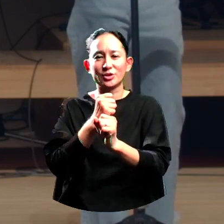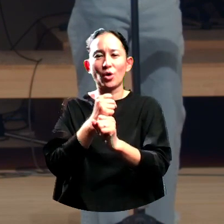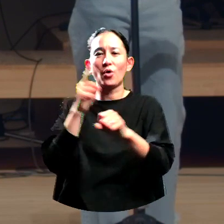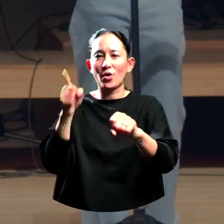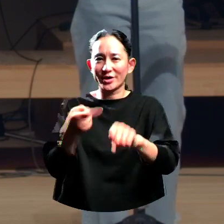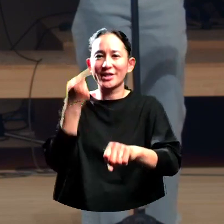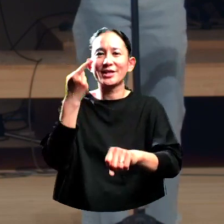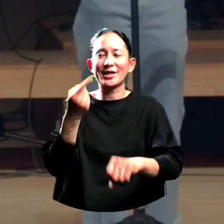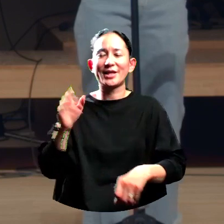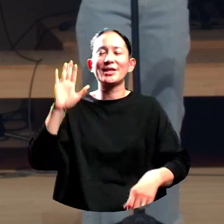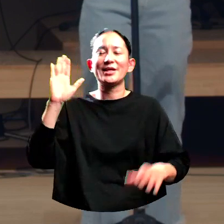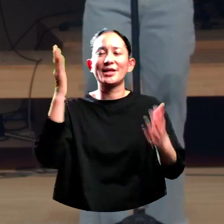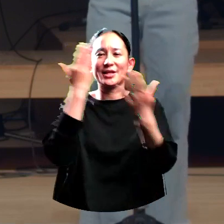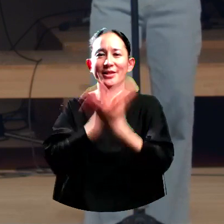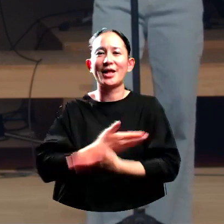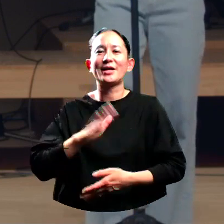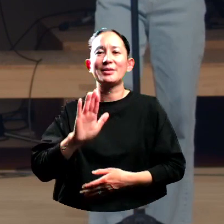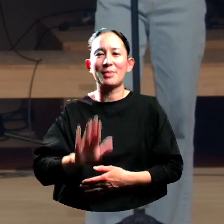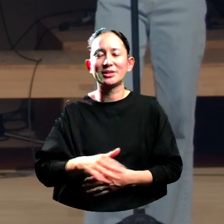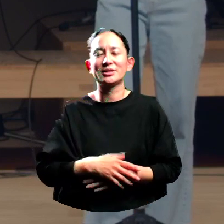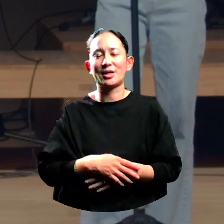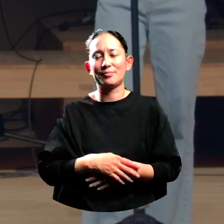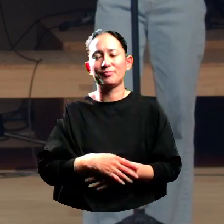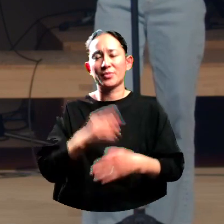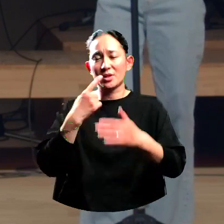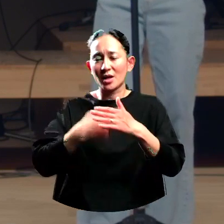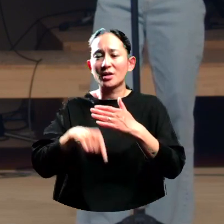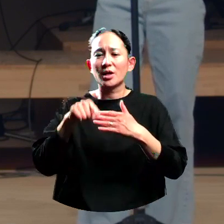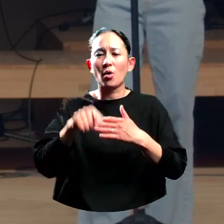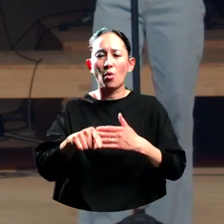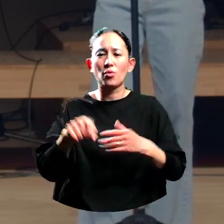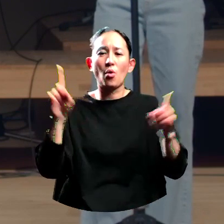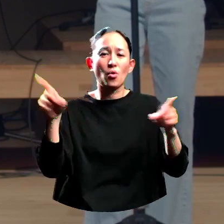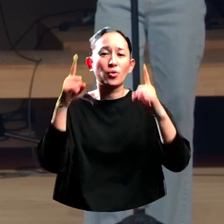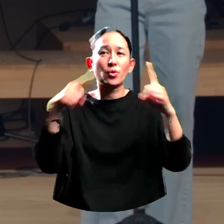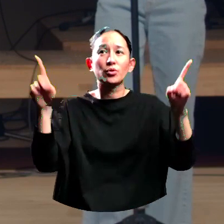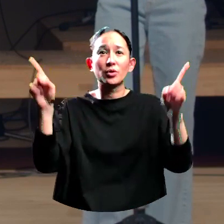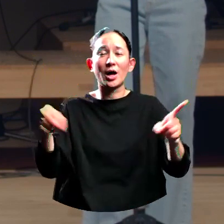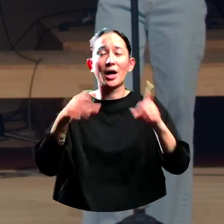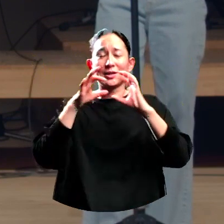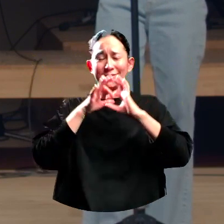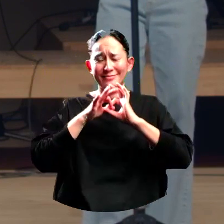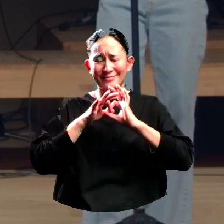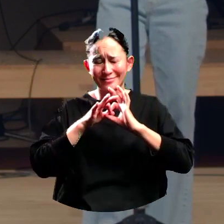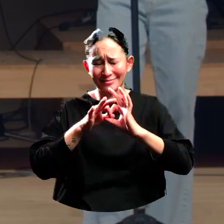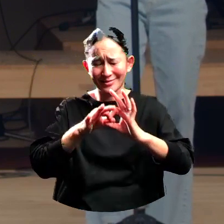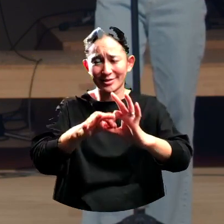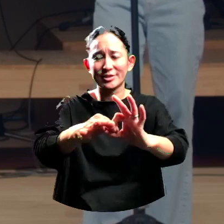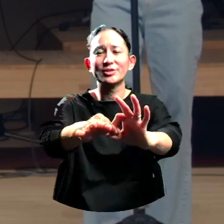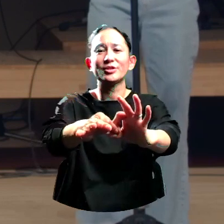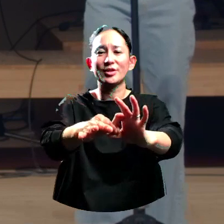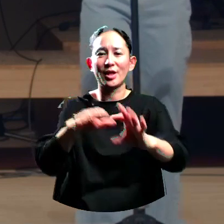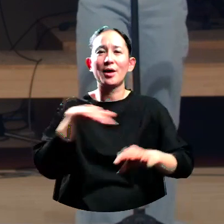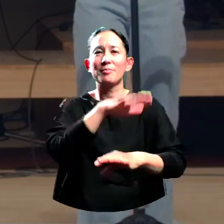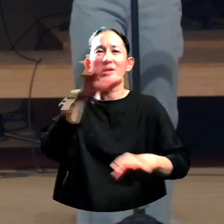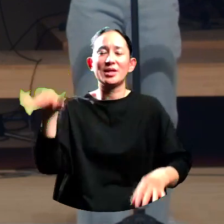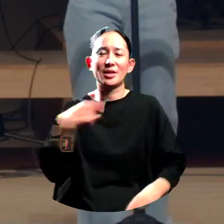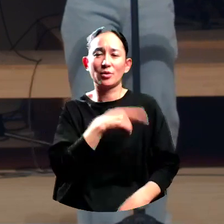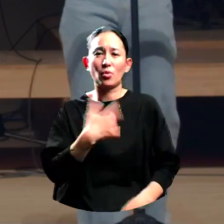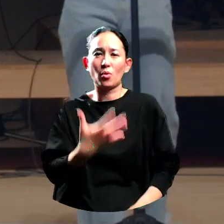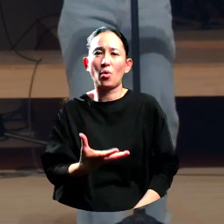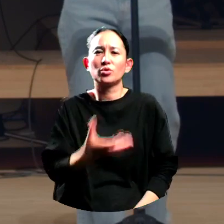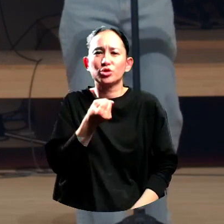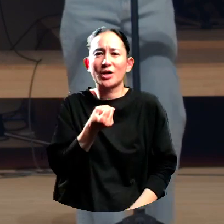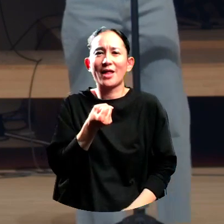継がれ人々の心を打ってきたのか。 Why has this song been sung for centuries and touched so many people's hearts? 作曲したヘンデル自